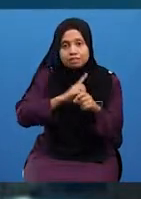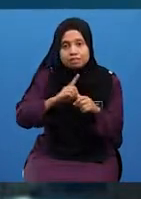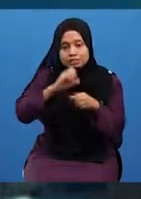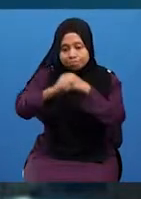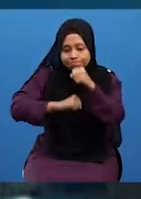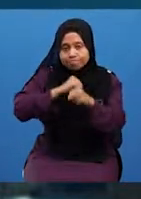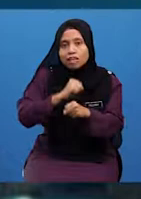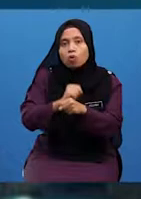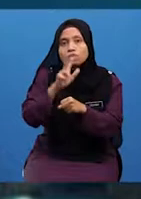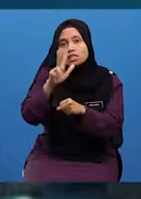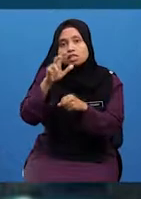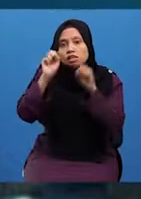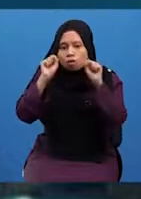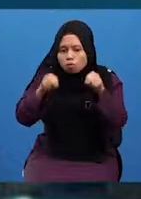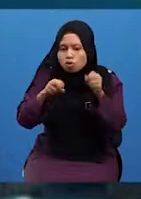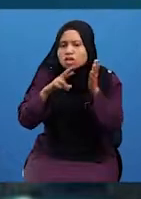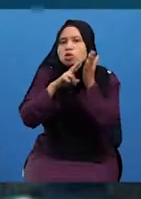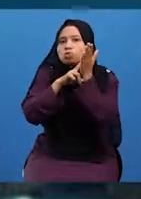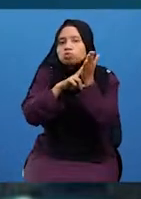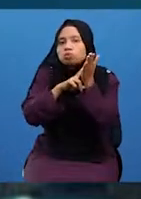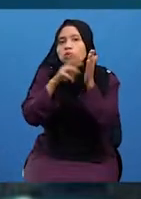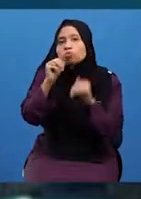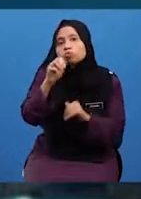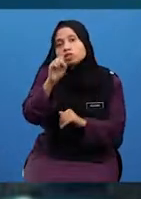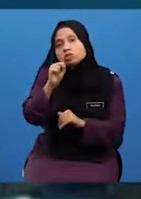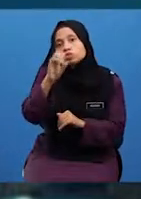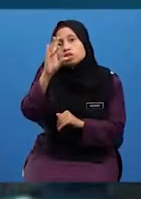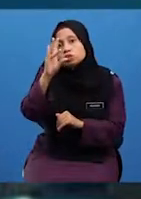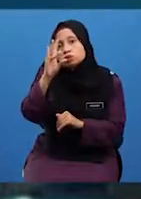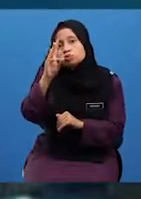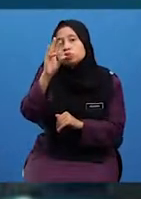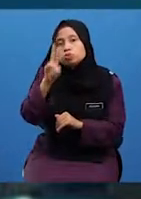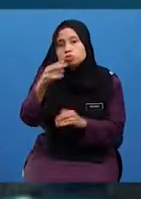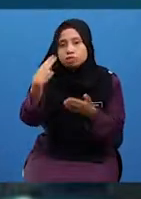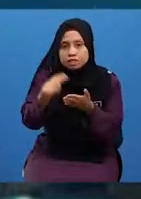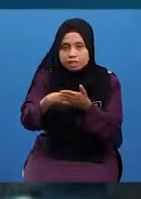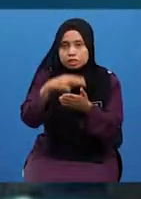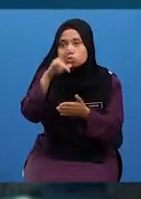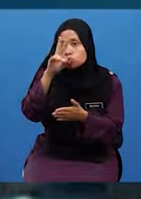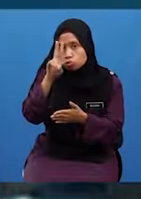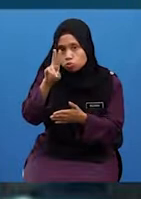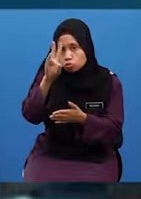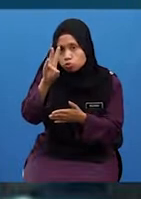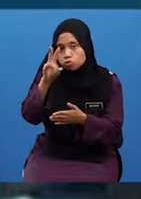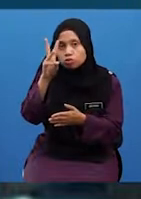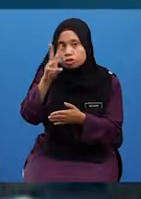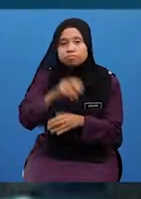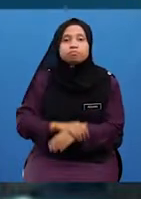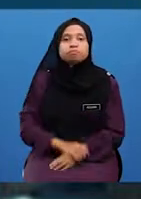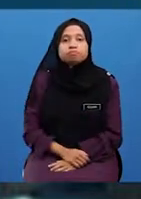3, bolehlah rujuk muka surat 72 hingga 76.